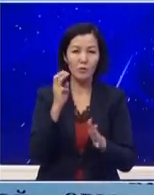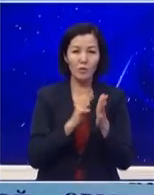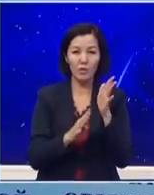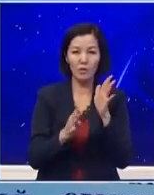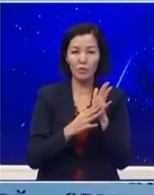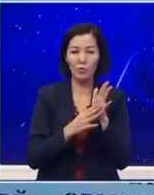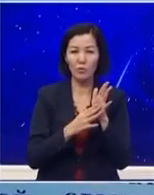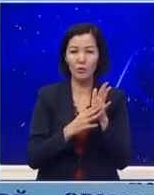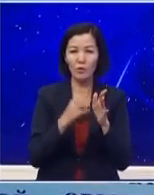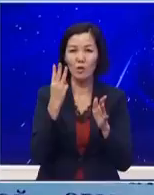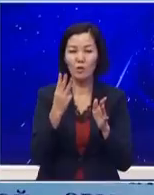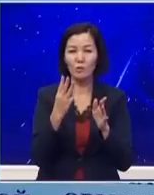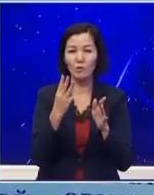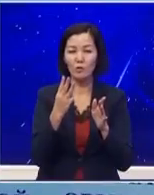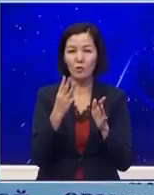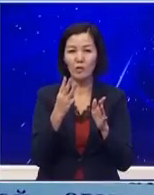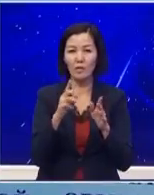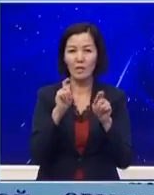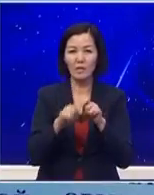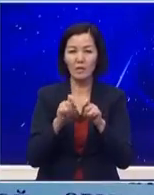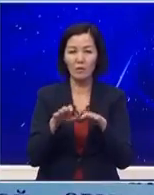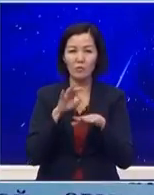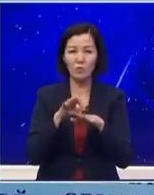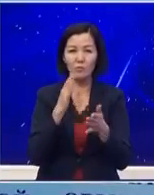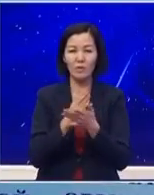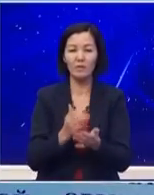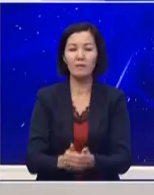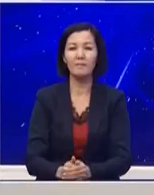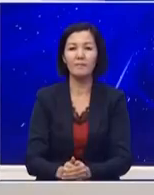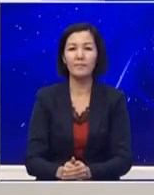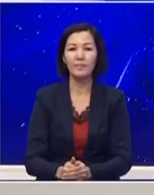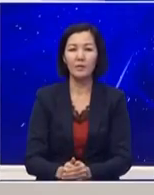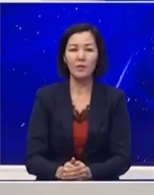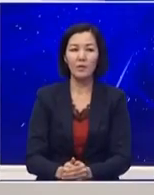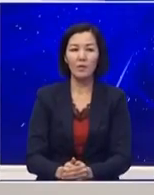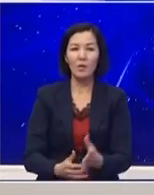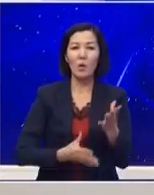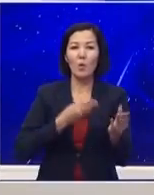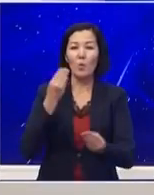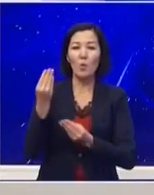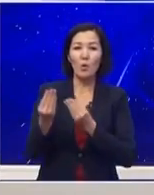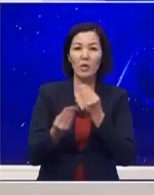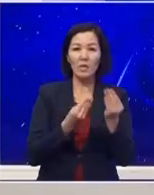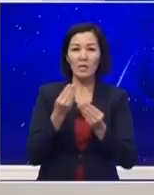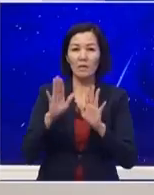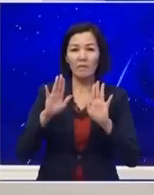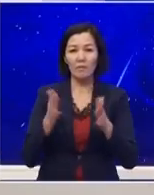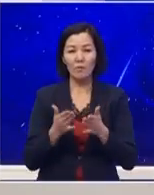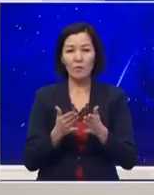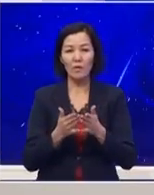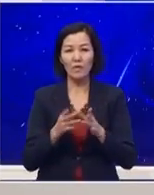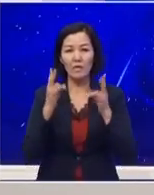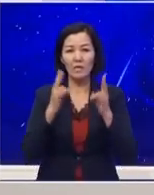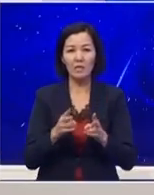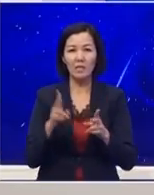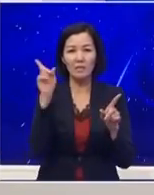389-бап 3-бөлігі бойынша тергеу жүріп жатыр. Ойыннан от шықты. Панфилов аудандағы